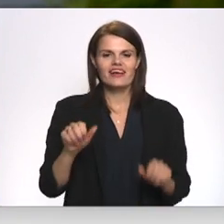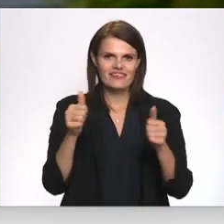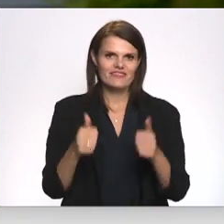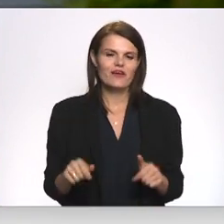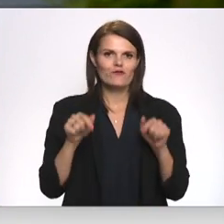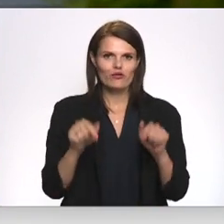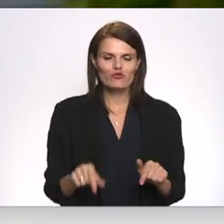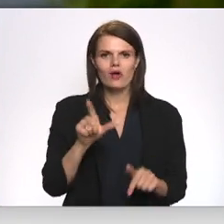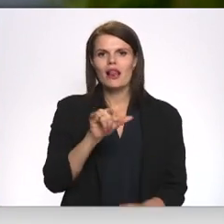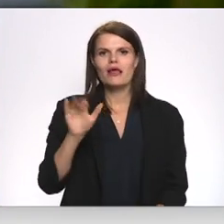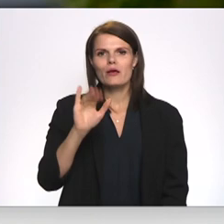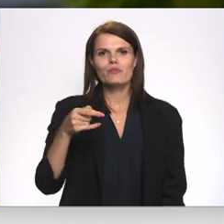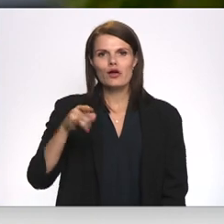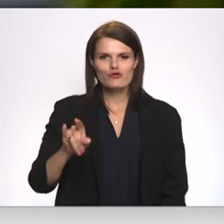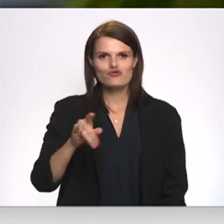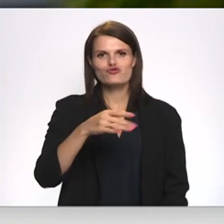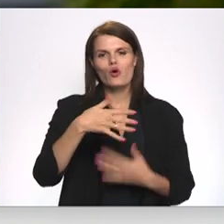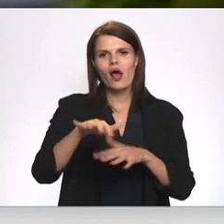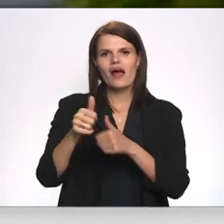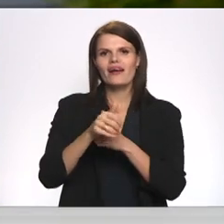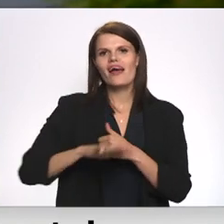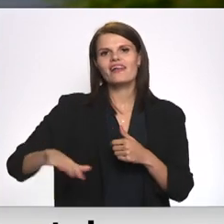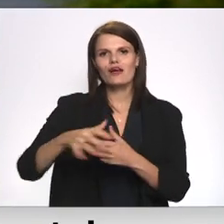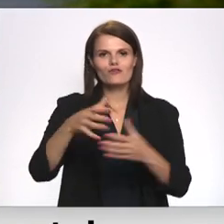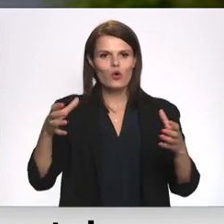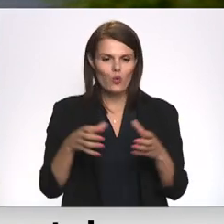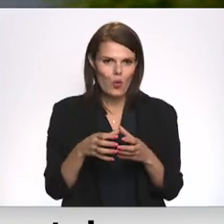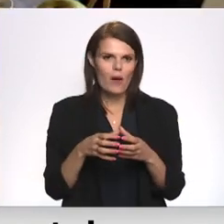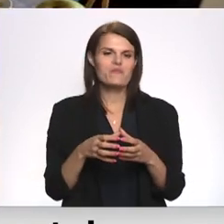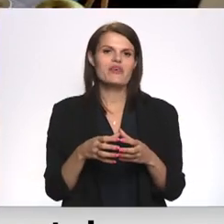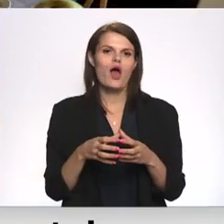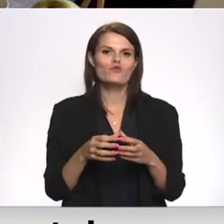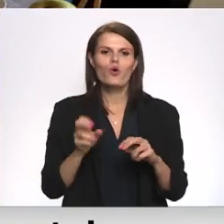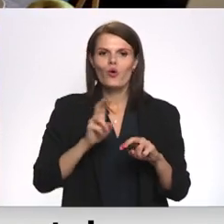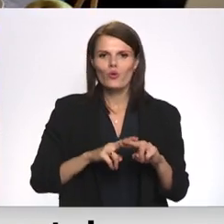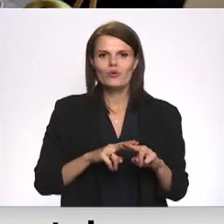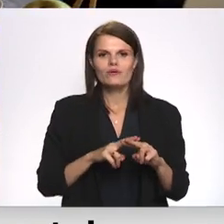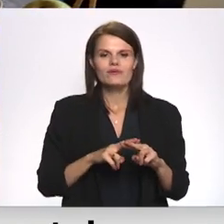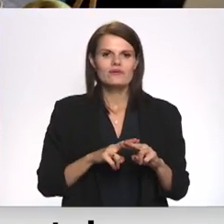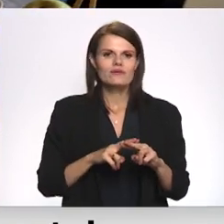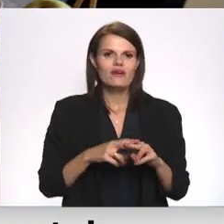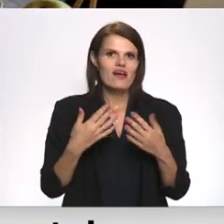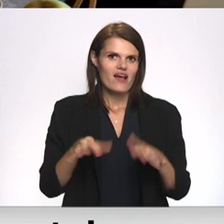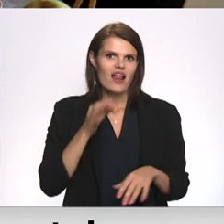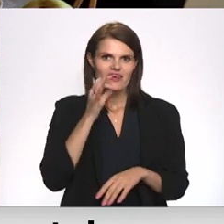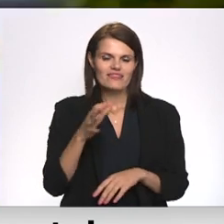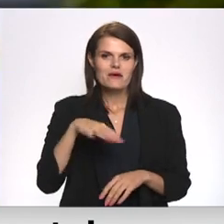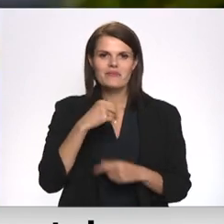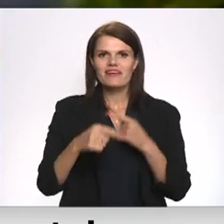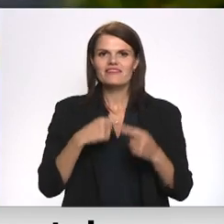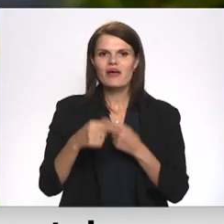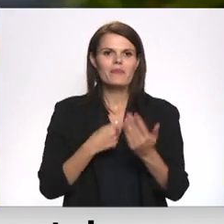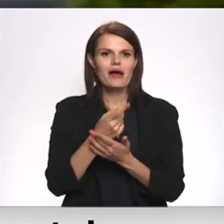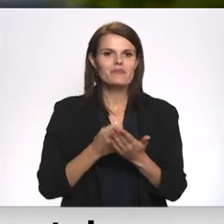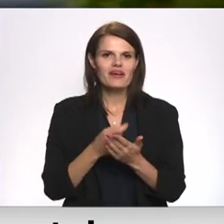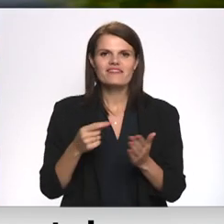krasta kopienu. Viņi gan var būt lībieši, gan arī var nebūt lībieši. Un, kā lai saka, mēs vienmēr arī prasam, kā tad